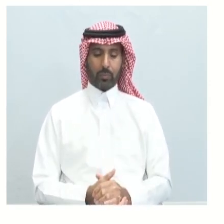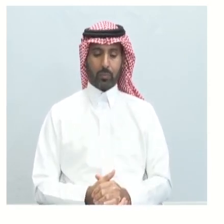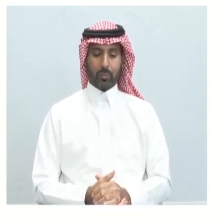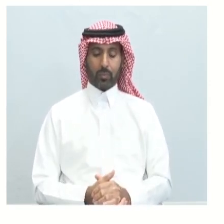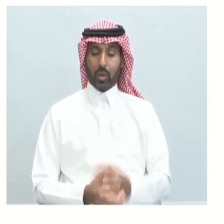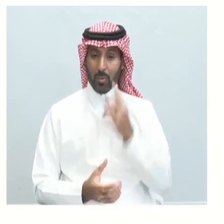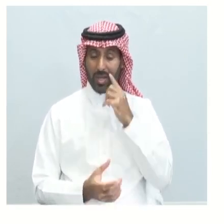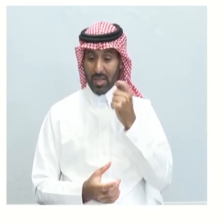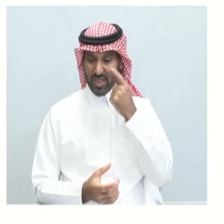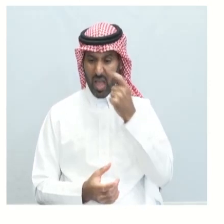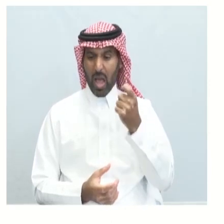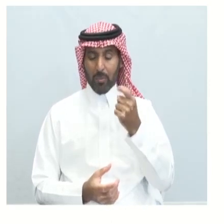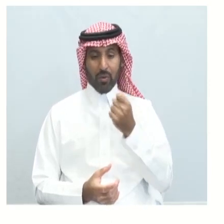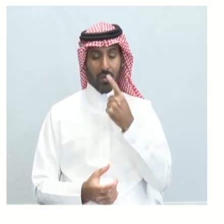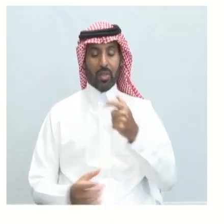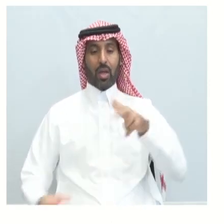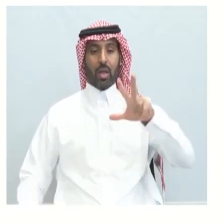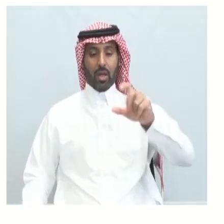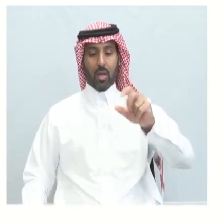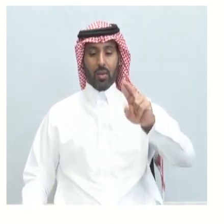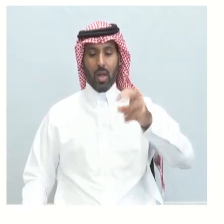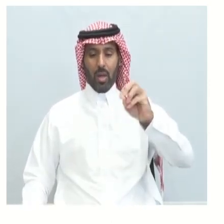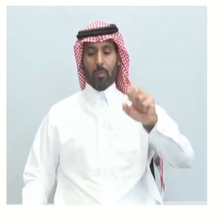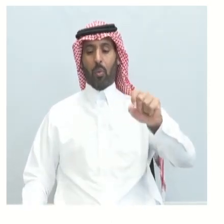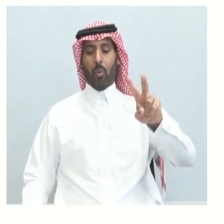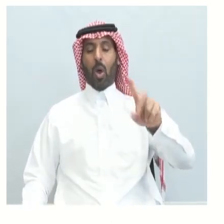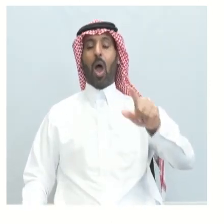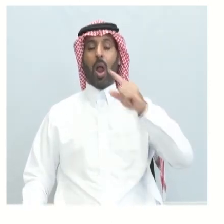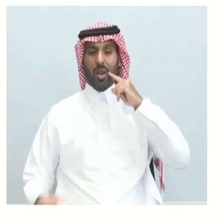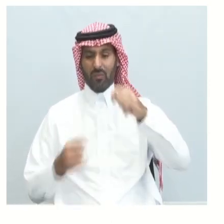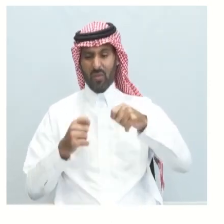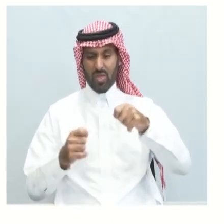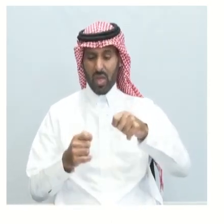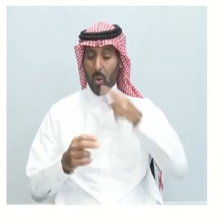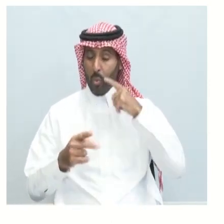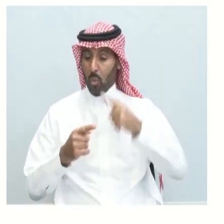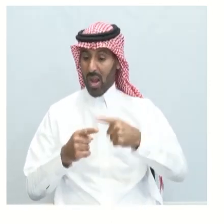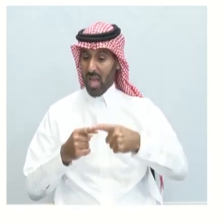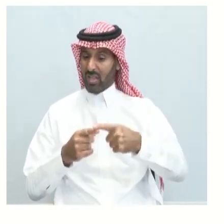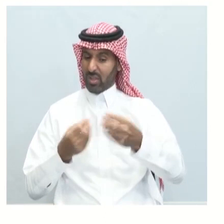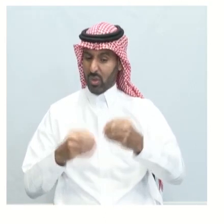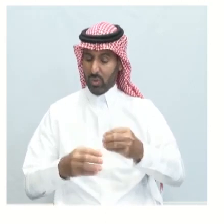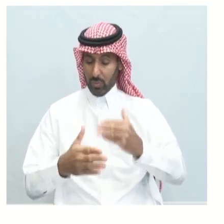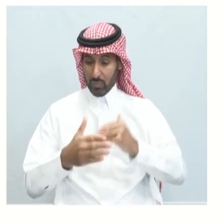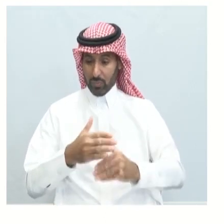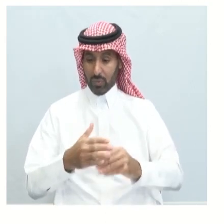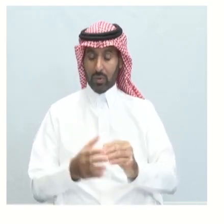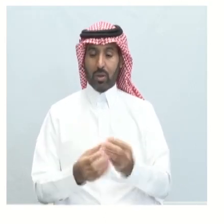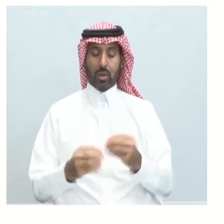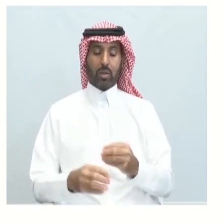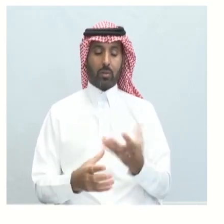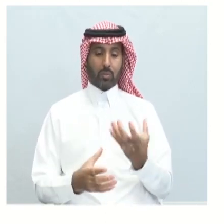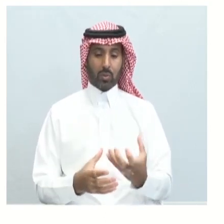كالذهب والفضه والنحاس والقصد والحديد وغيرها كما انه غني